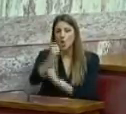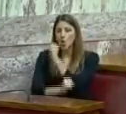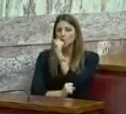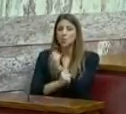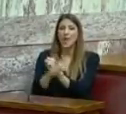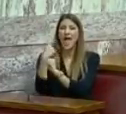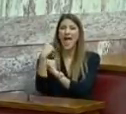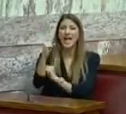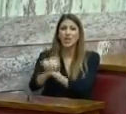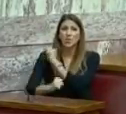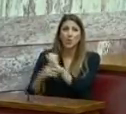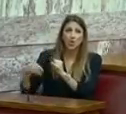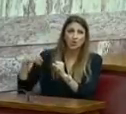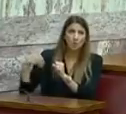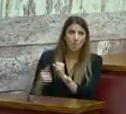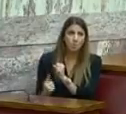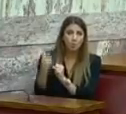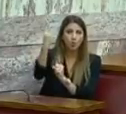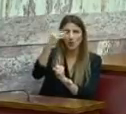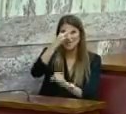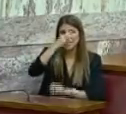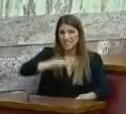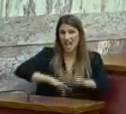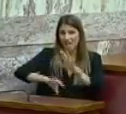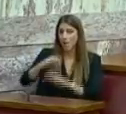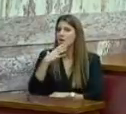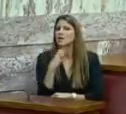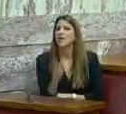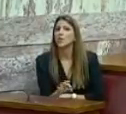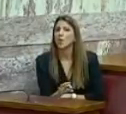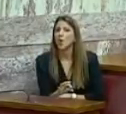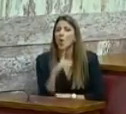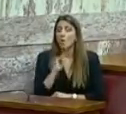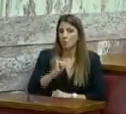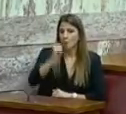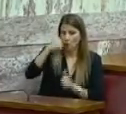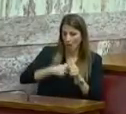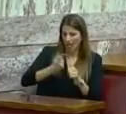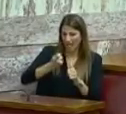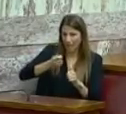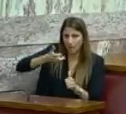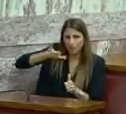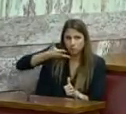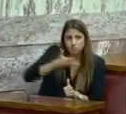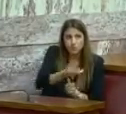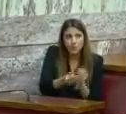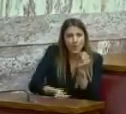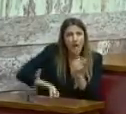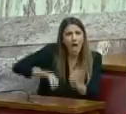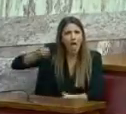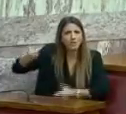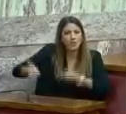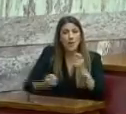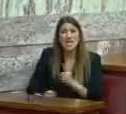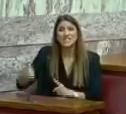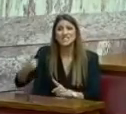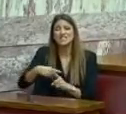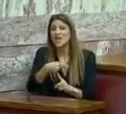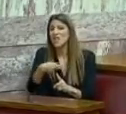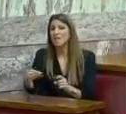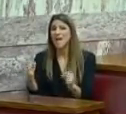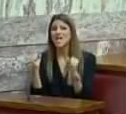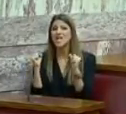δημοσίου που έγινε ποτέ, αλλά γιατί ειδικά αναφέρεται σε αυτόν τον πολύπαθο και ευαίσθητο χώρο της